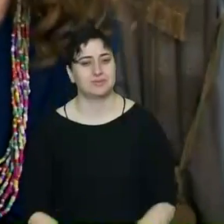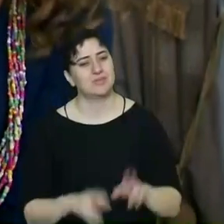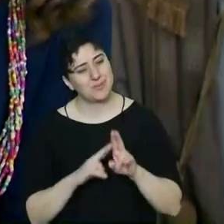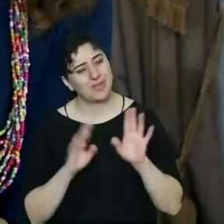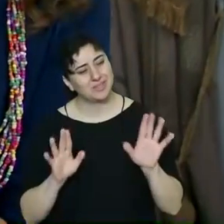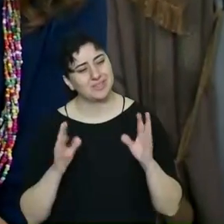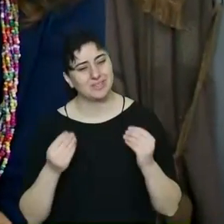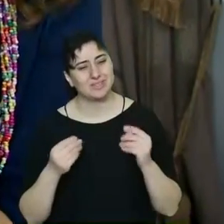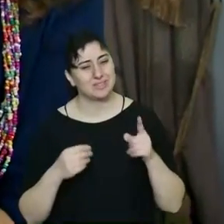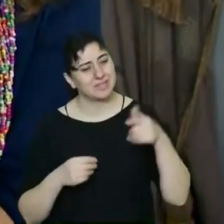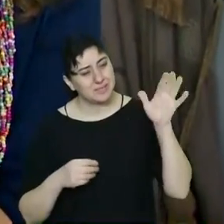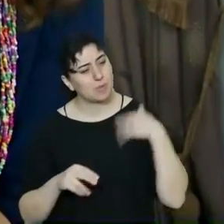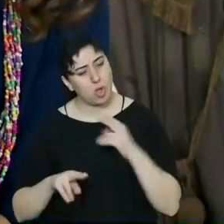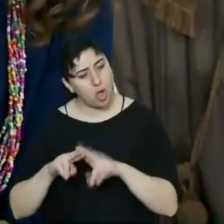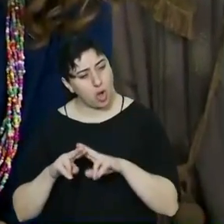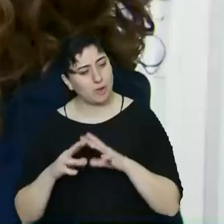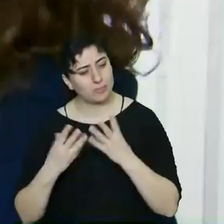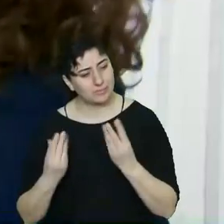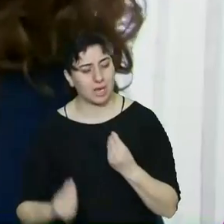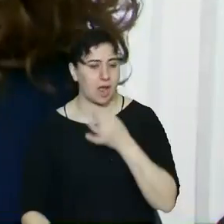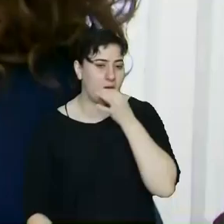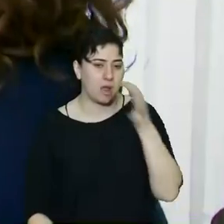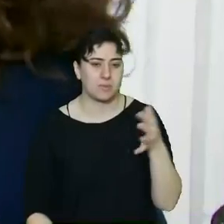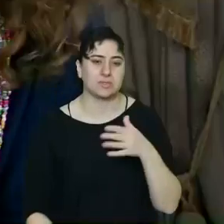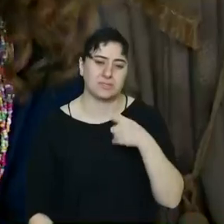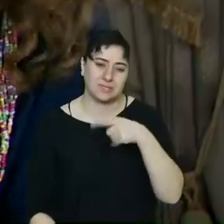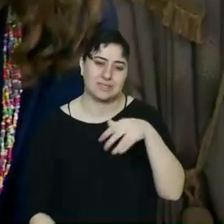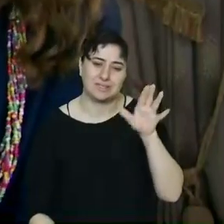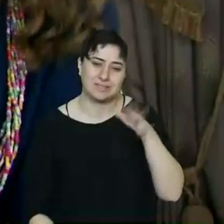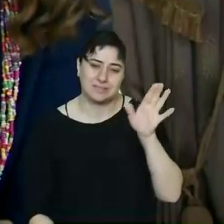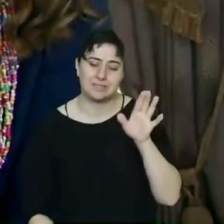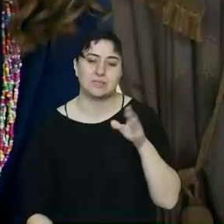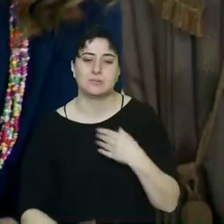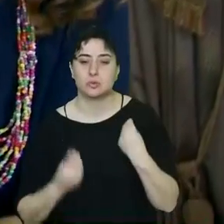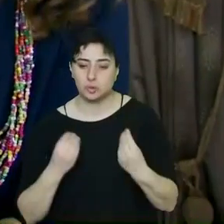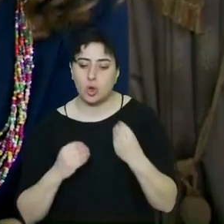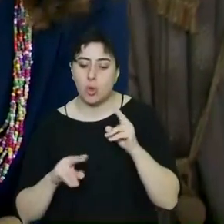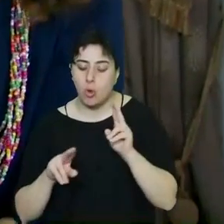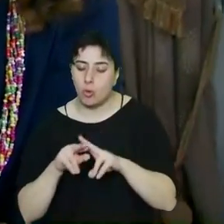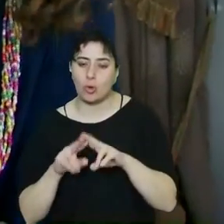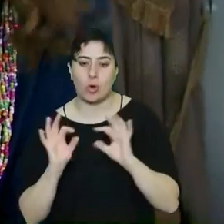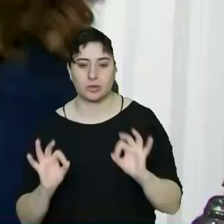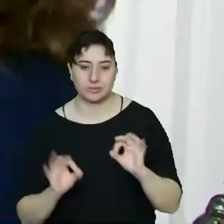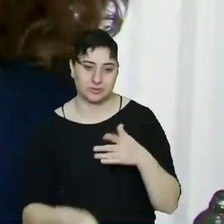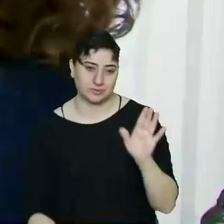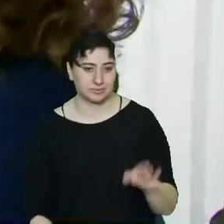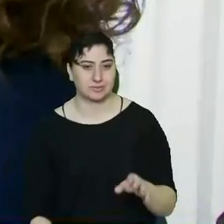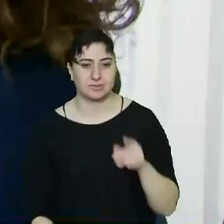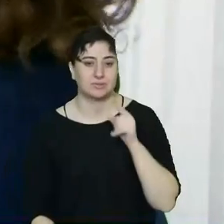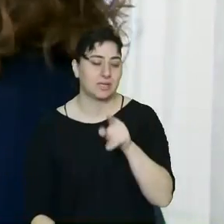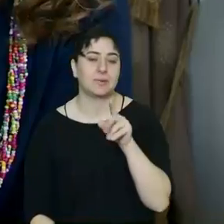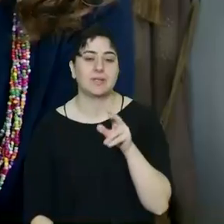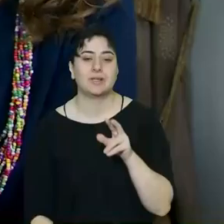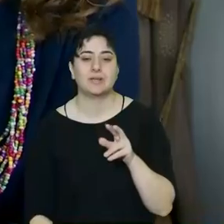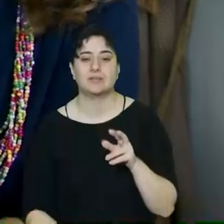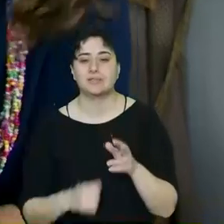Kemal'im, en iyisi sen git biz öğretelim hayvancağıza. Evet, evet babişkocuğum. Sen git, biz en güzel şekilde öğreteceğiz, tamam mı? Hatta senin söylediğin